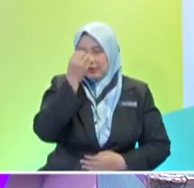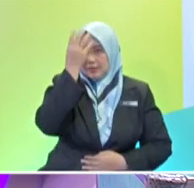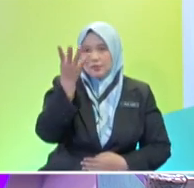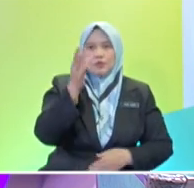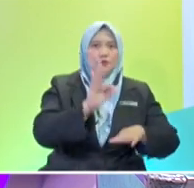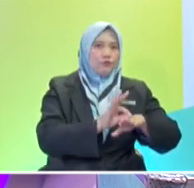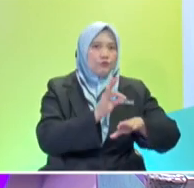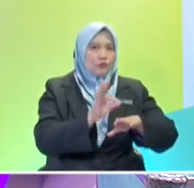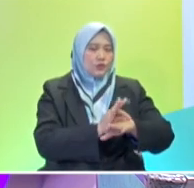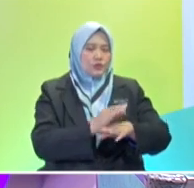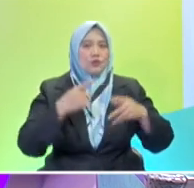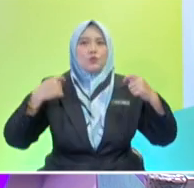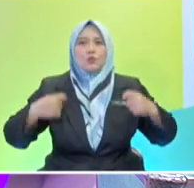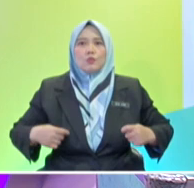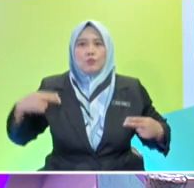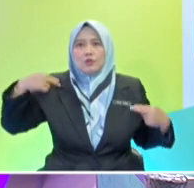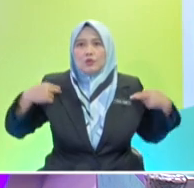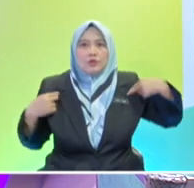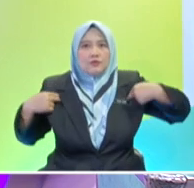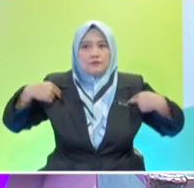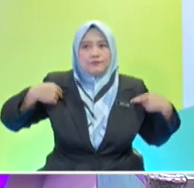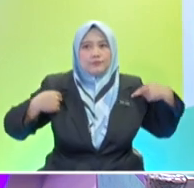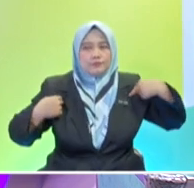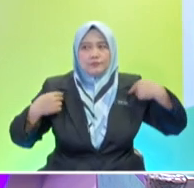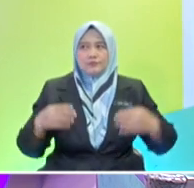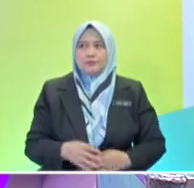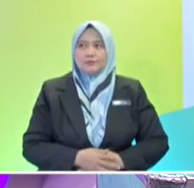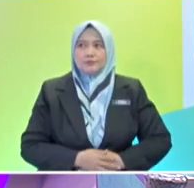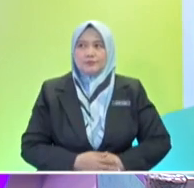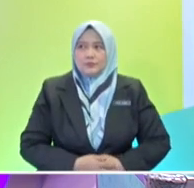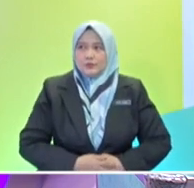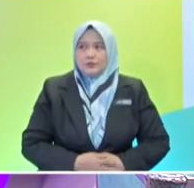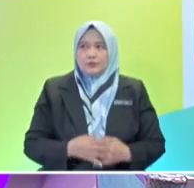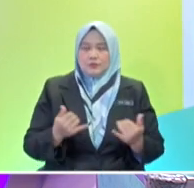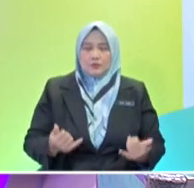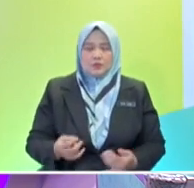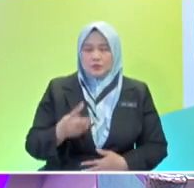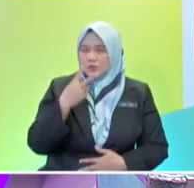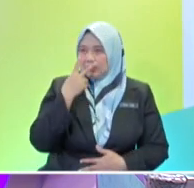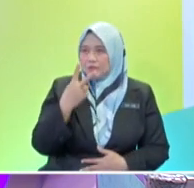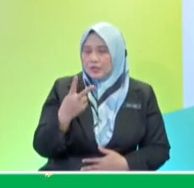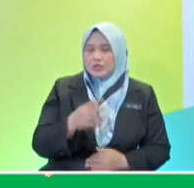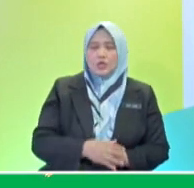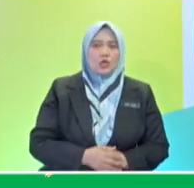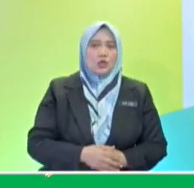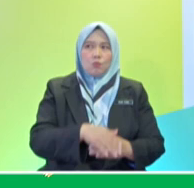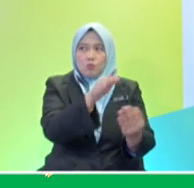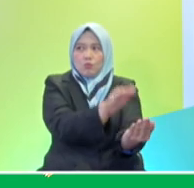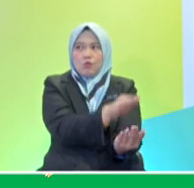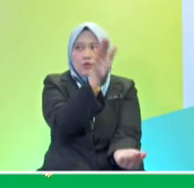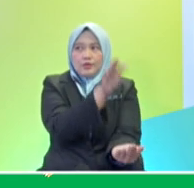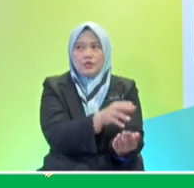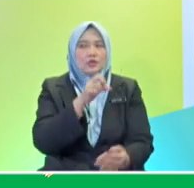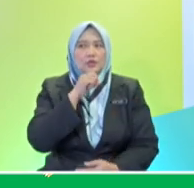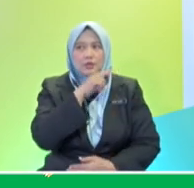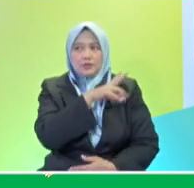haiwan. Okey Mira. Jadi, dekat sini kita nampak ada buaya, ada katak dan juga